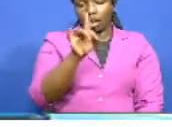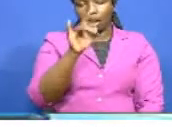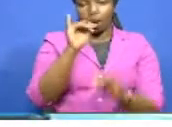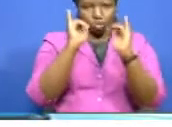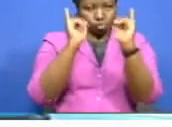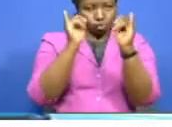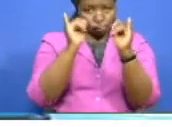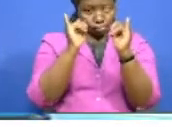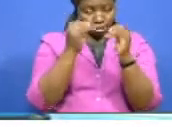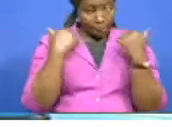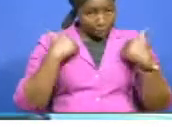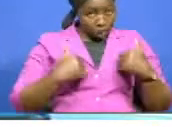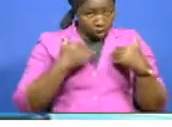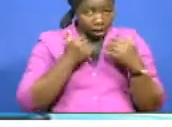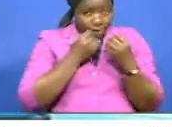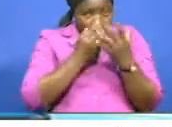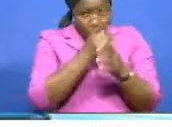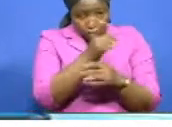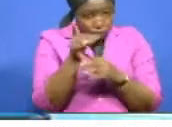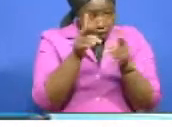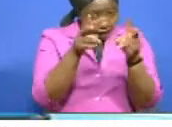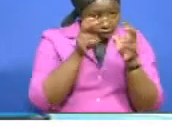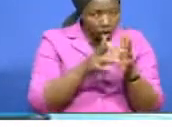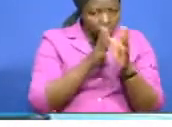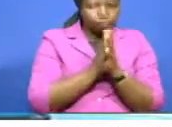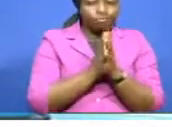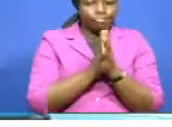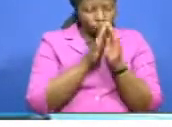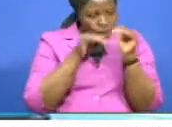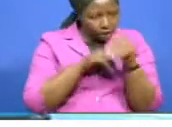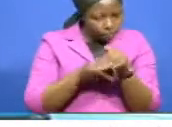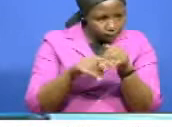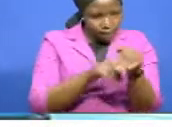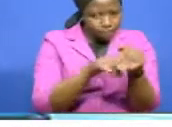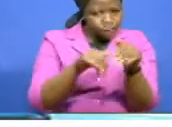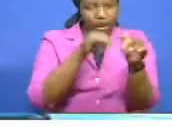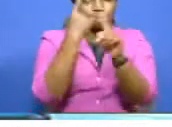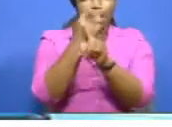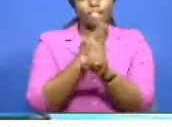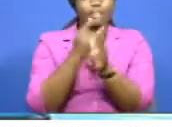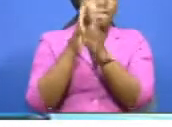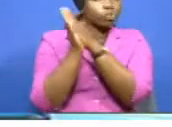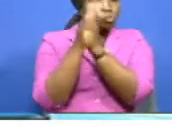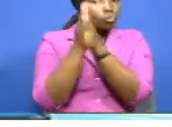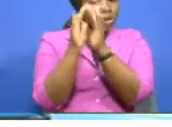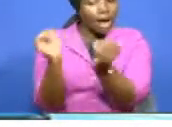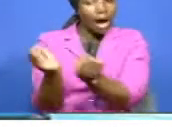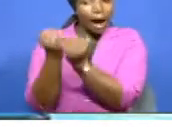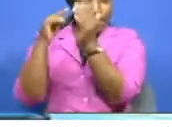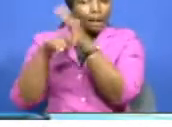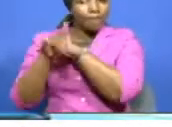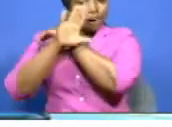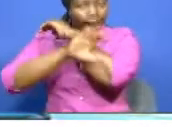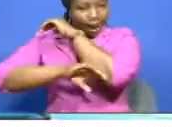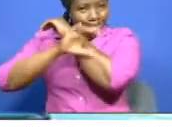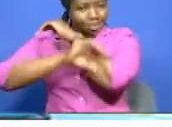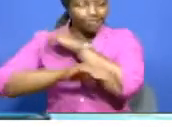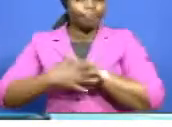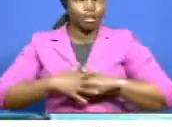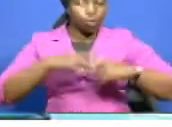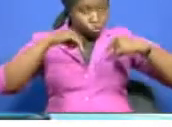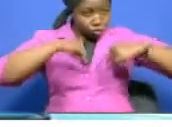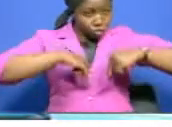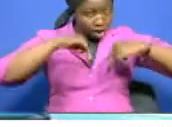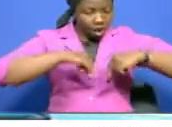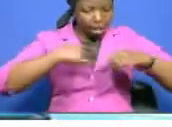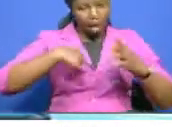kama nilivyokuwa nimekudokezea ni kwamba bali tunakufuatilia taarifa mbalimbali ambazo zinajiri humu nchini. Leo hii tutakuwa